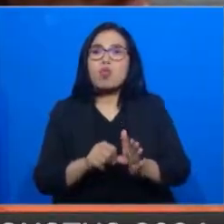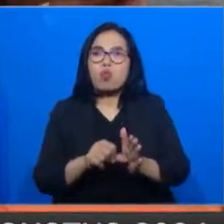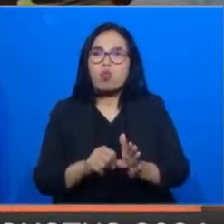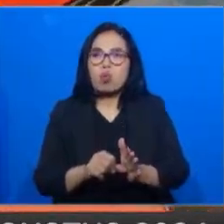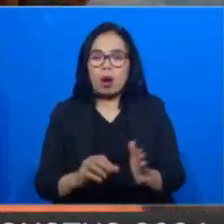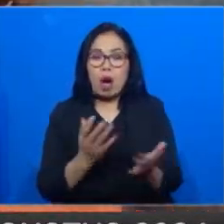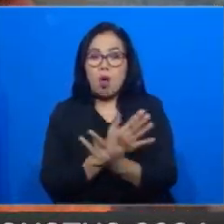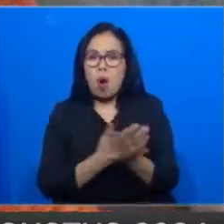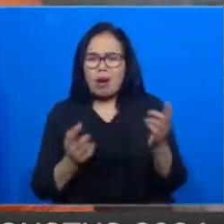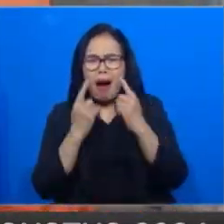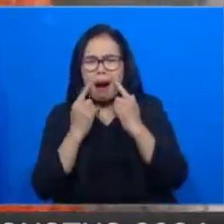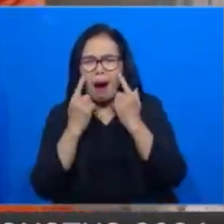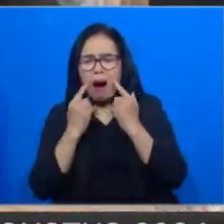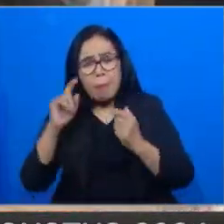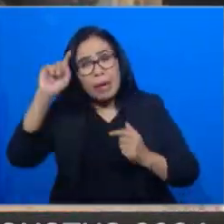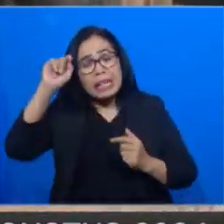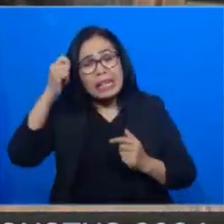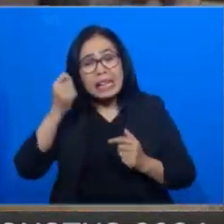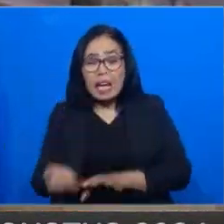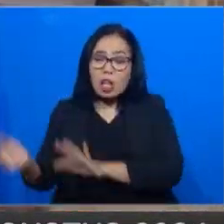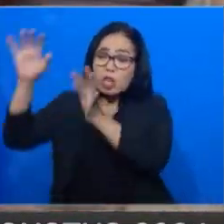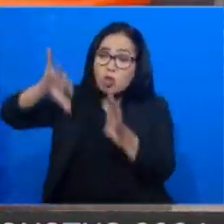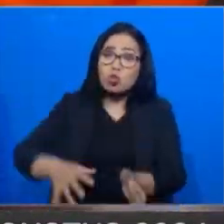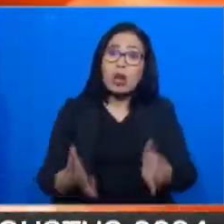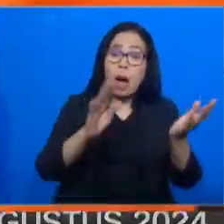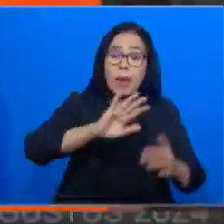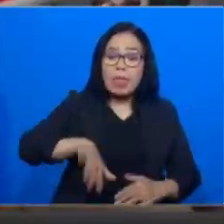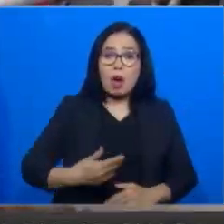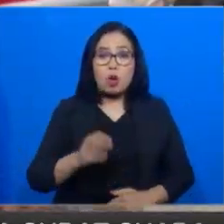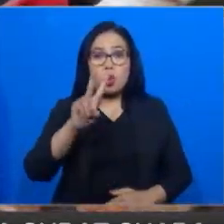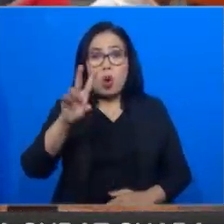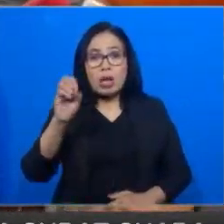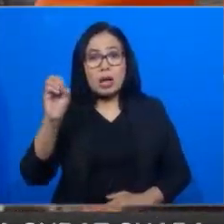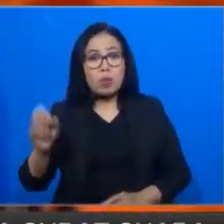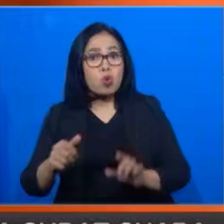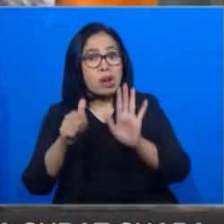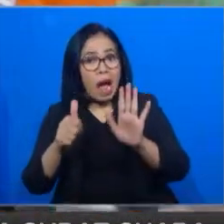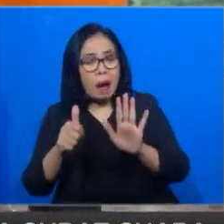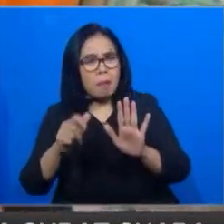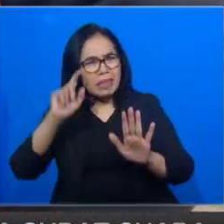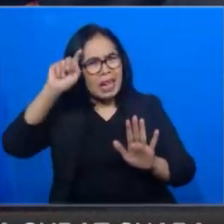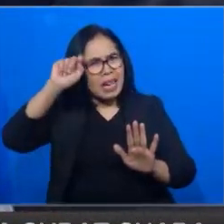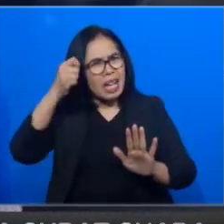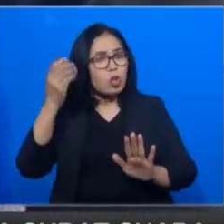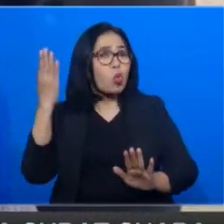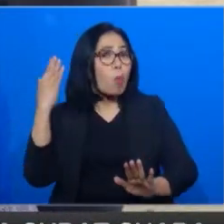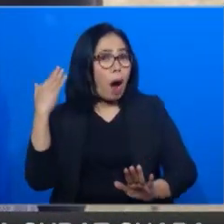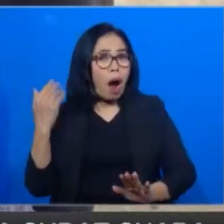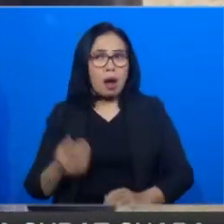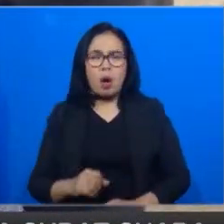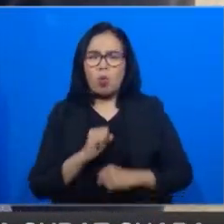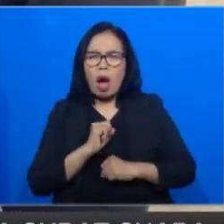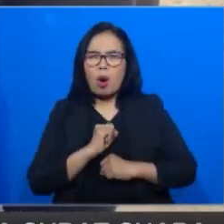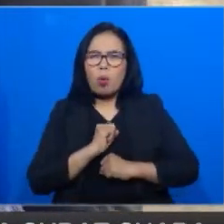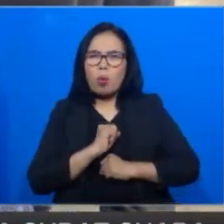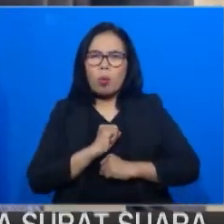warga sempat menangis karena teringat tsunami tahun 2006 lalu yang masih menyisakan trauma. Takut gitu Pak,